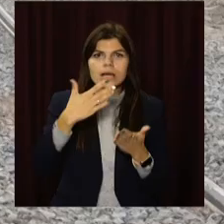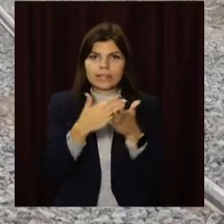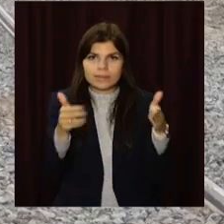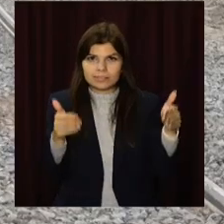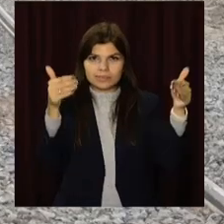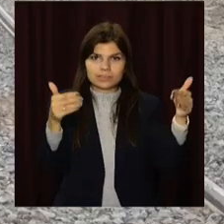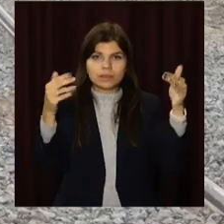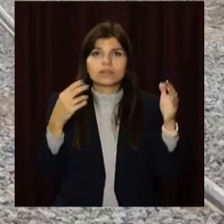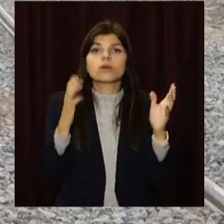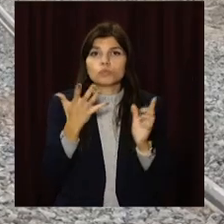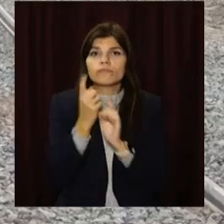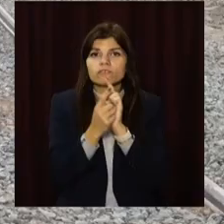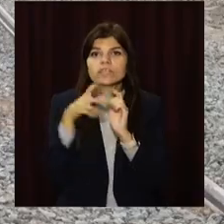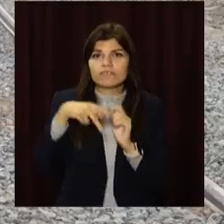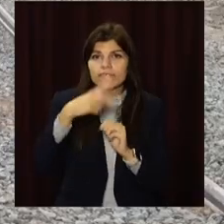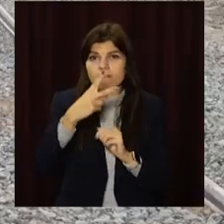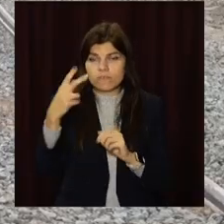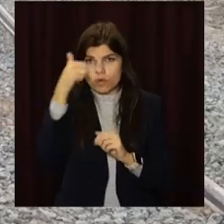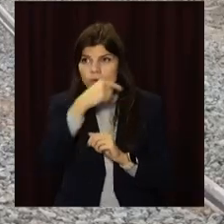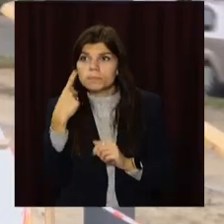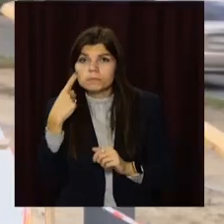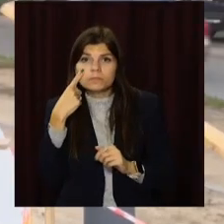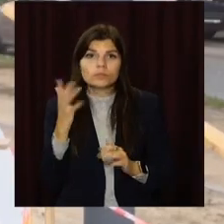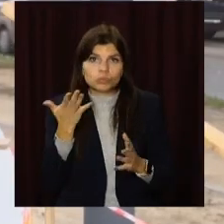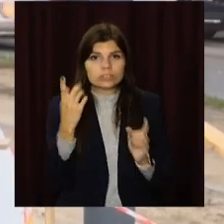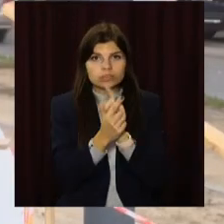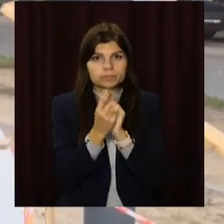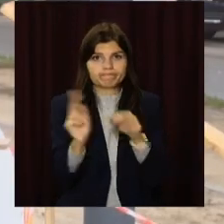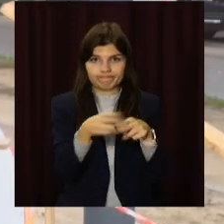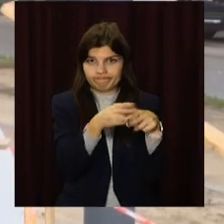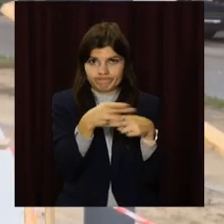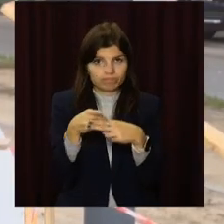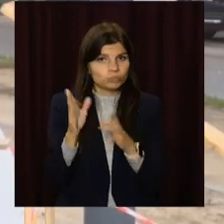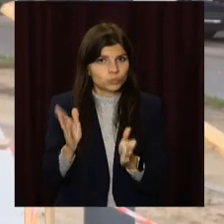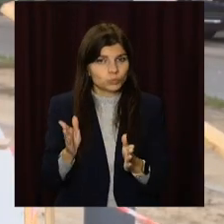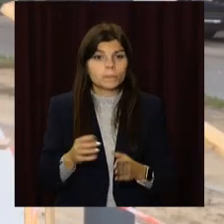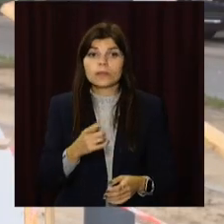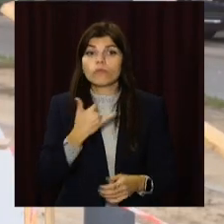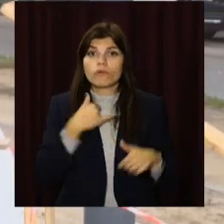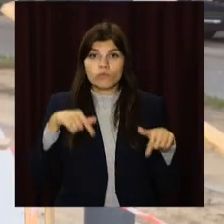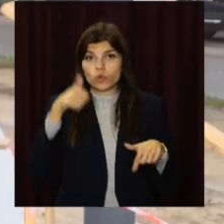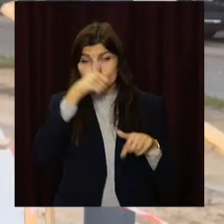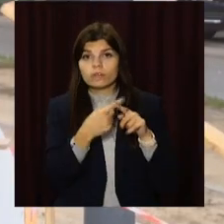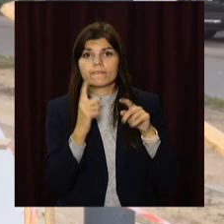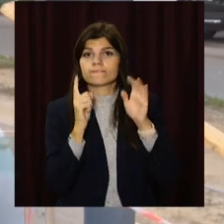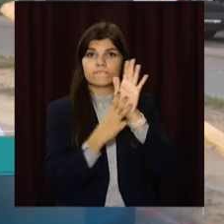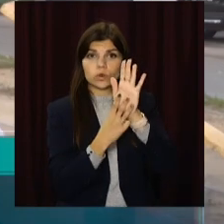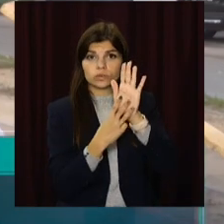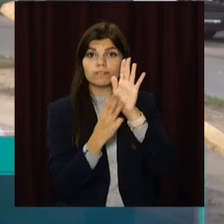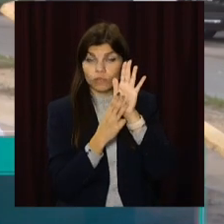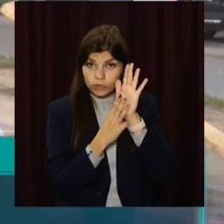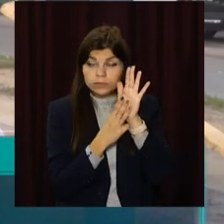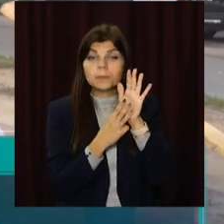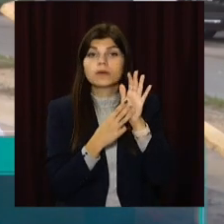стінок, оновлювати їх почнуть з 2022-го. В этом году у нас 8 проектов, это самый крохотный из них,